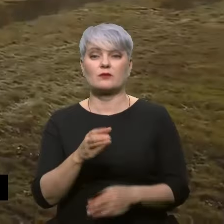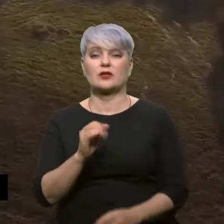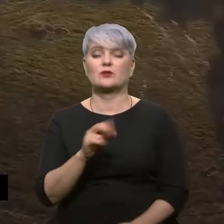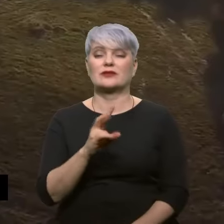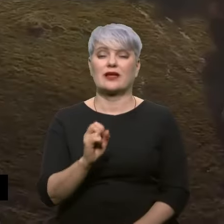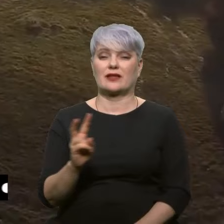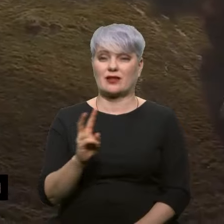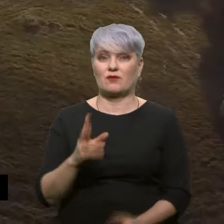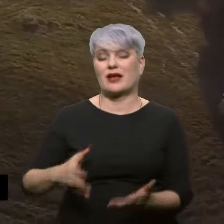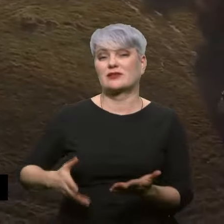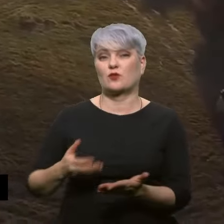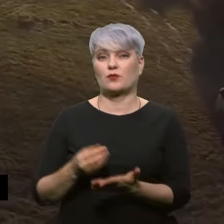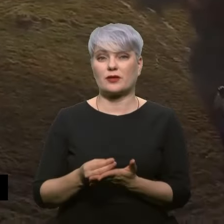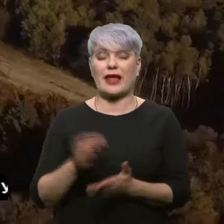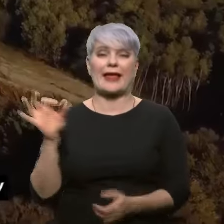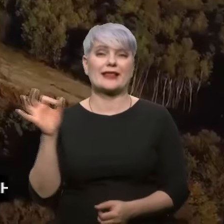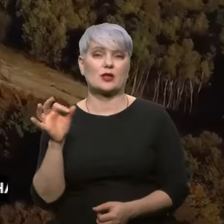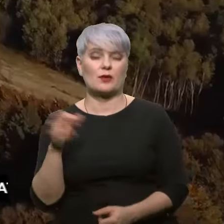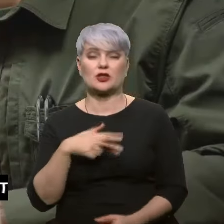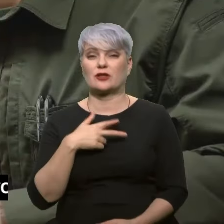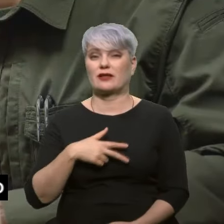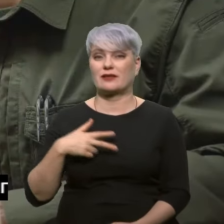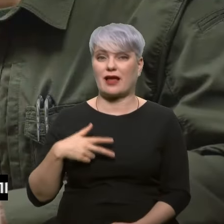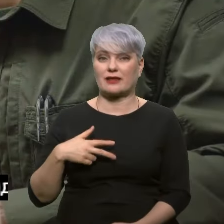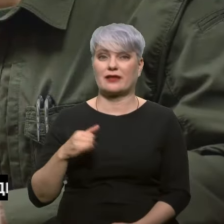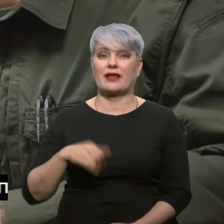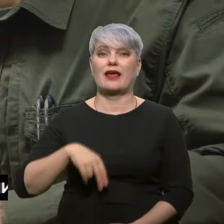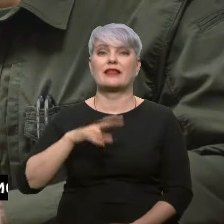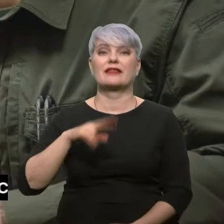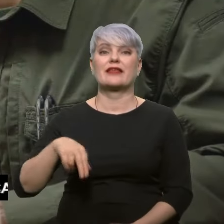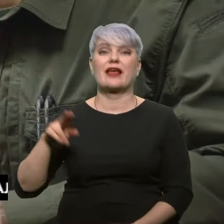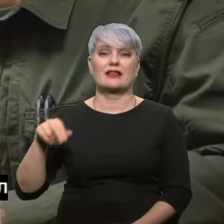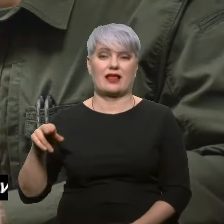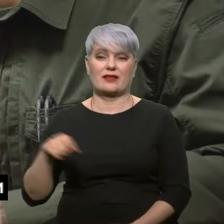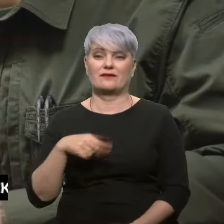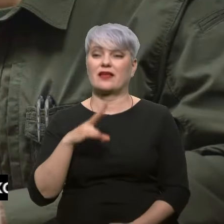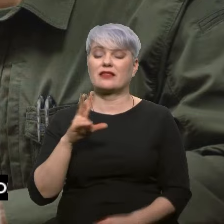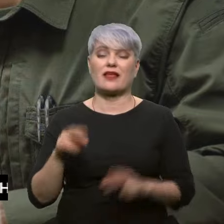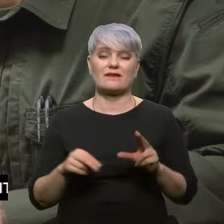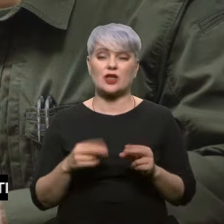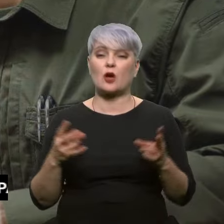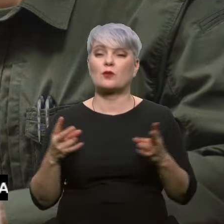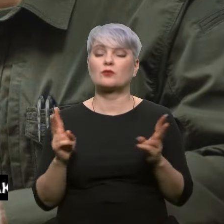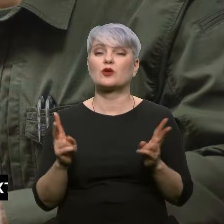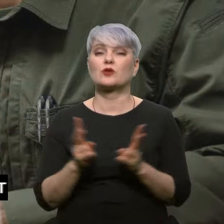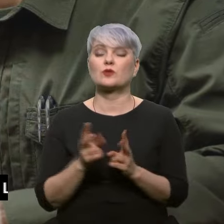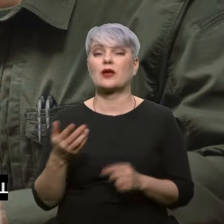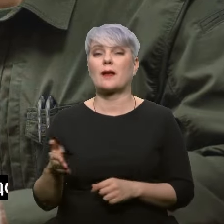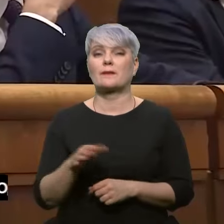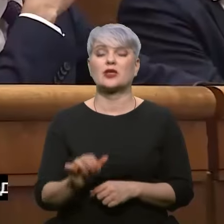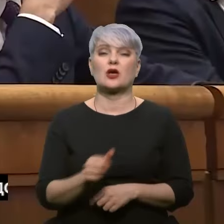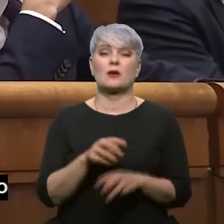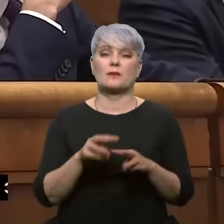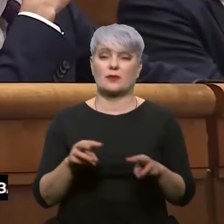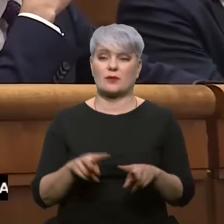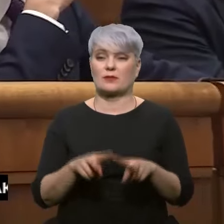фінансування Німеччини, Данії та Нідерландів. Попри це, експерт не вважає потрібною зустріч між прем'єрами Шмигалем і Фіцо. Цю думку розділяє й